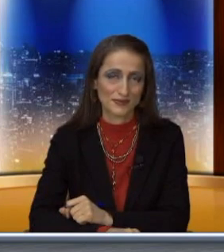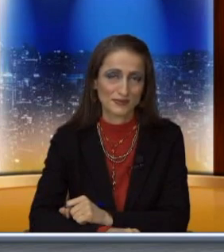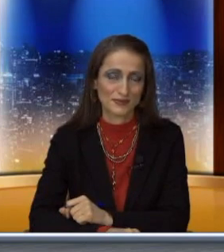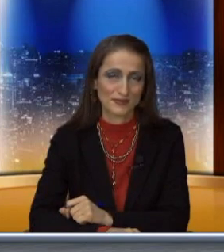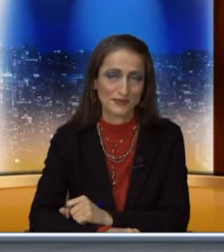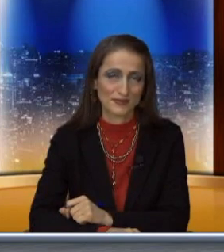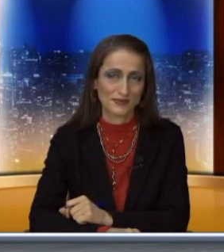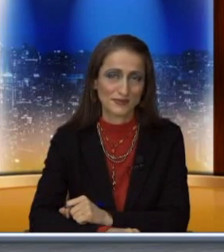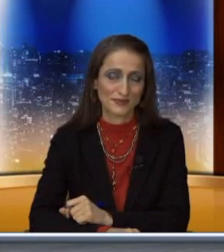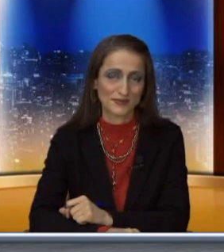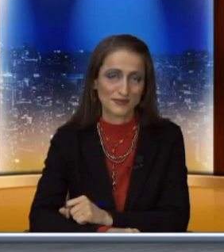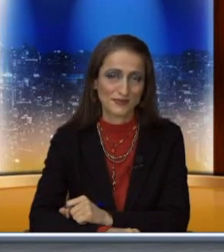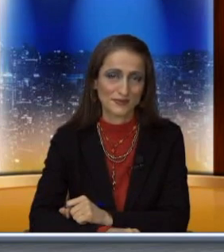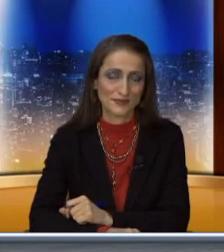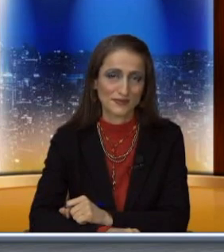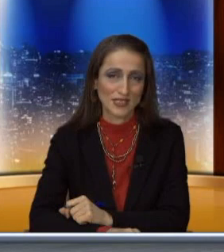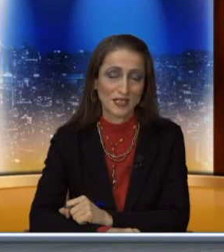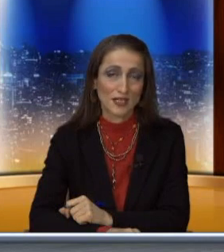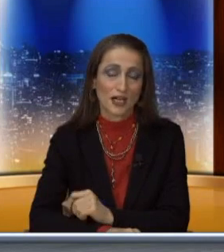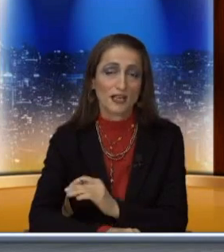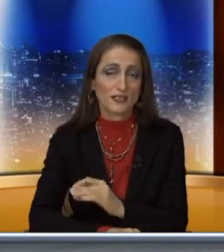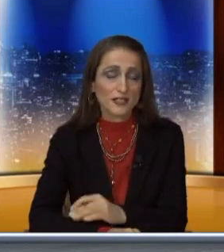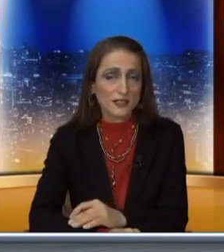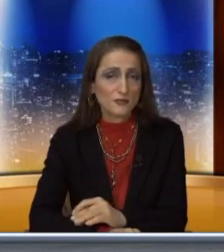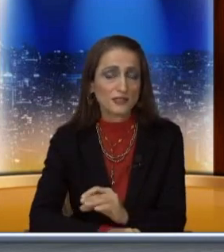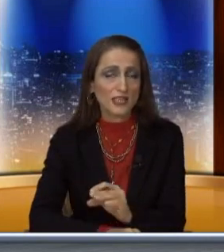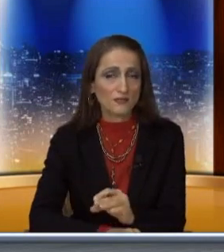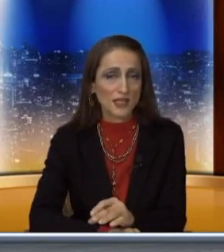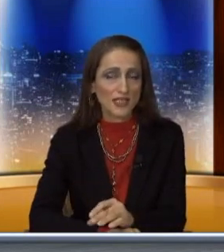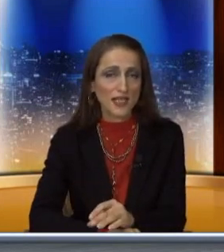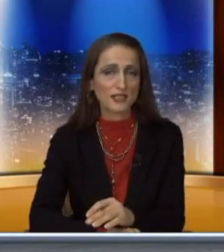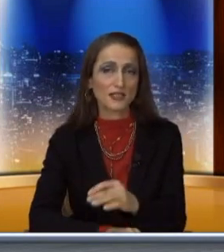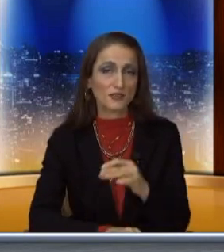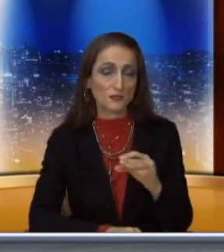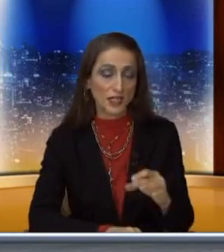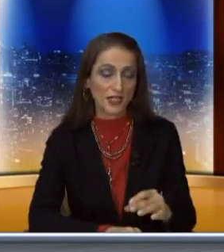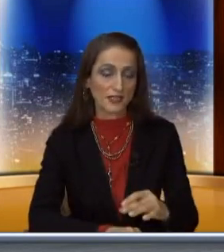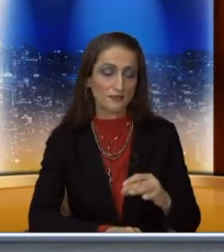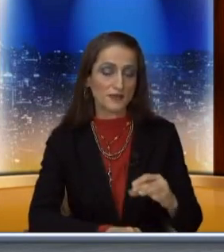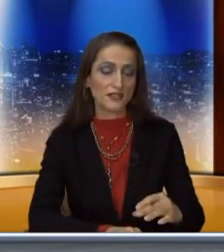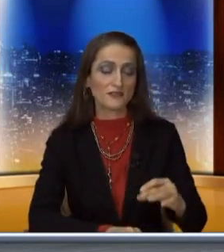يمنا ويعرفون طبيعة عملنا. الخطط